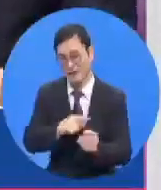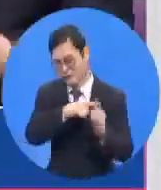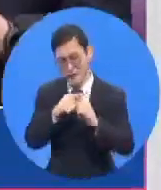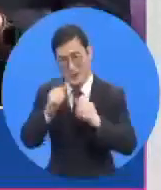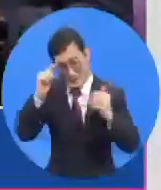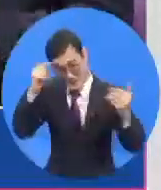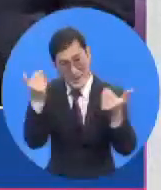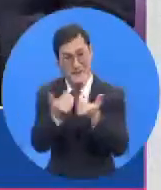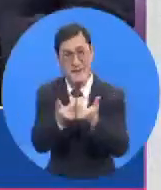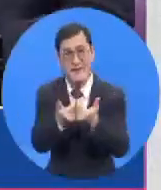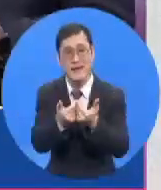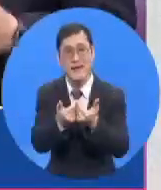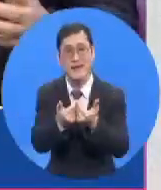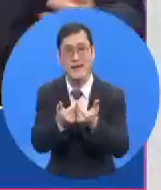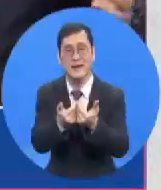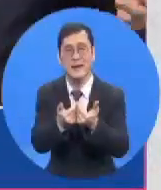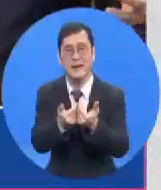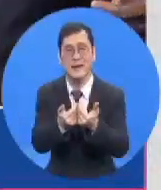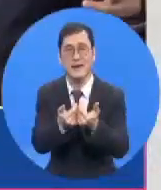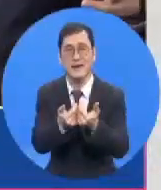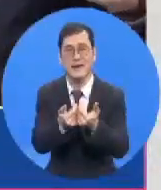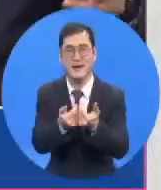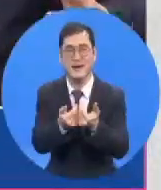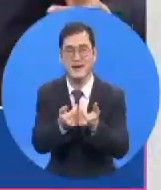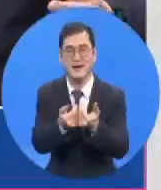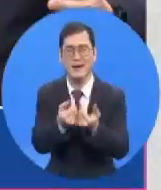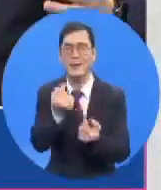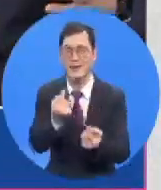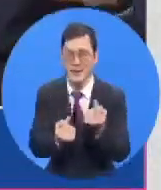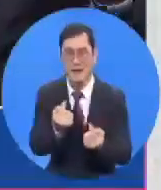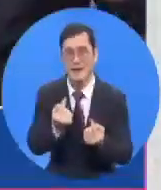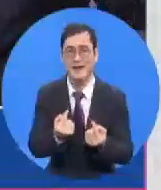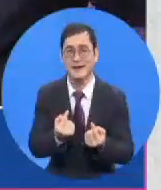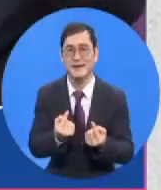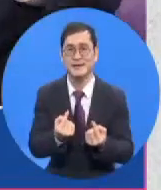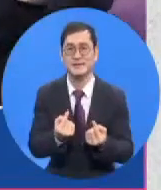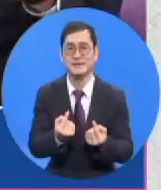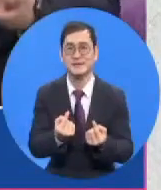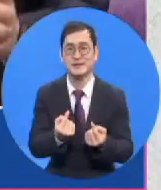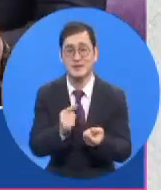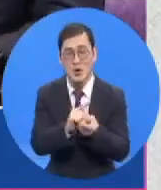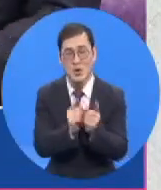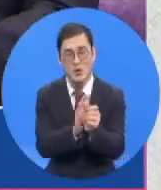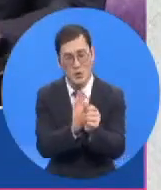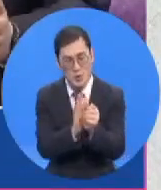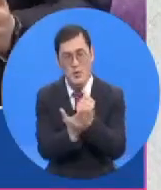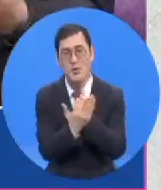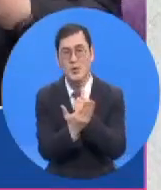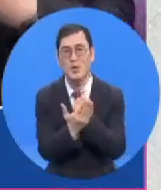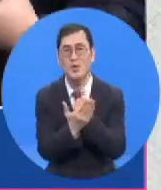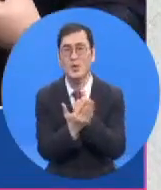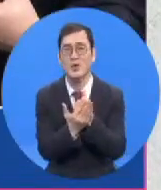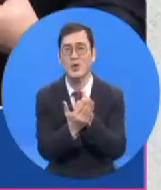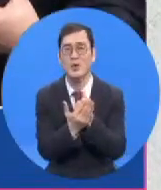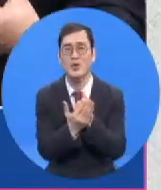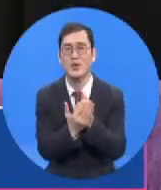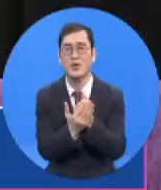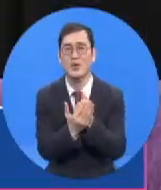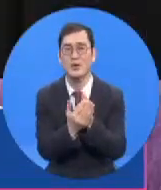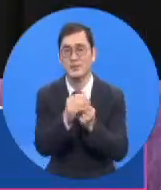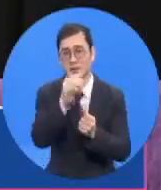뭐 이런 어떤 의견도 좋은데 그런 의견들을 반대보다는 어쨌든 보완하는 측면에 그런 의견으로 저희도